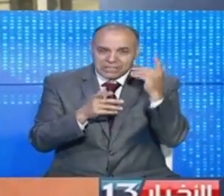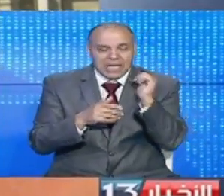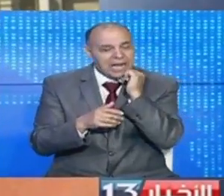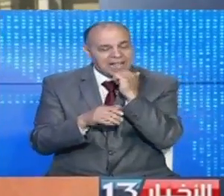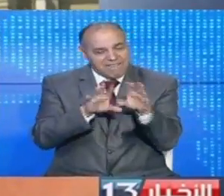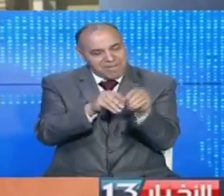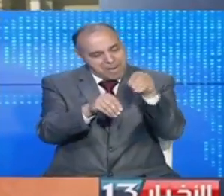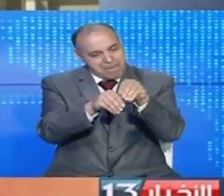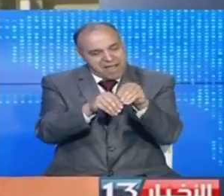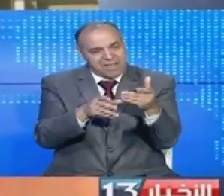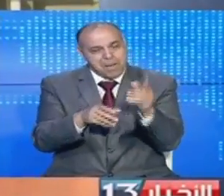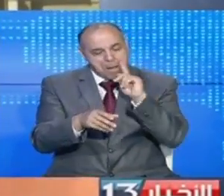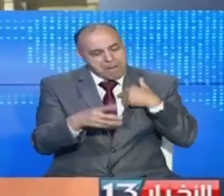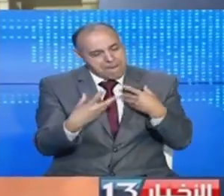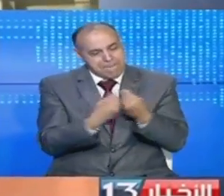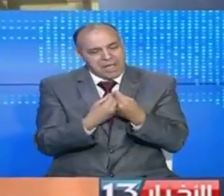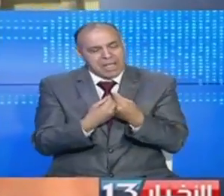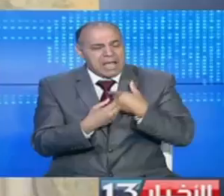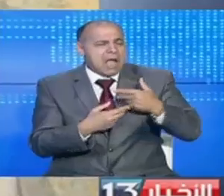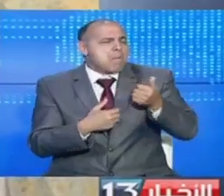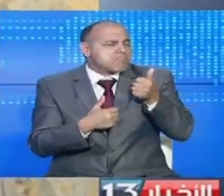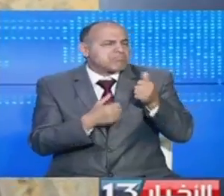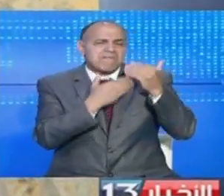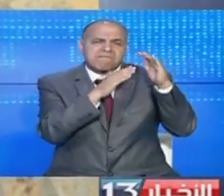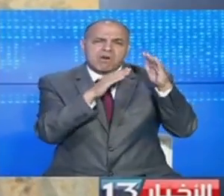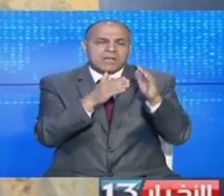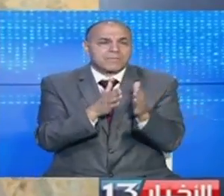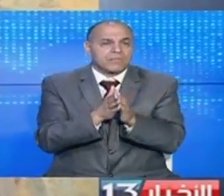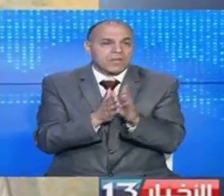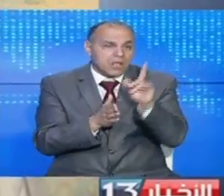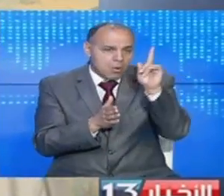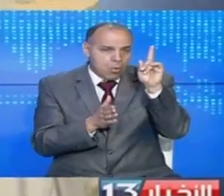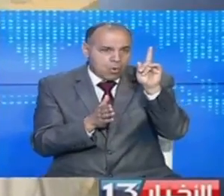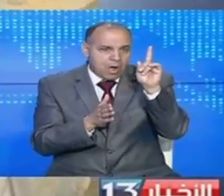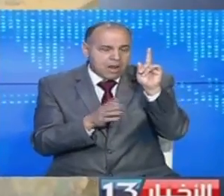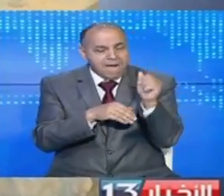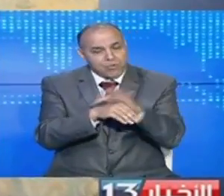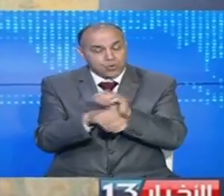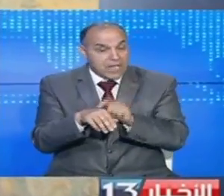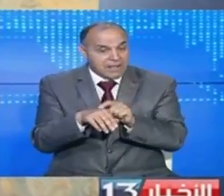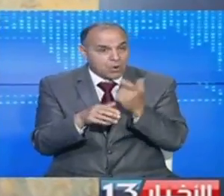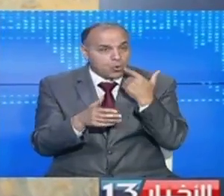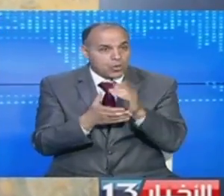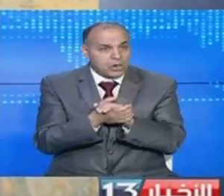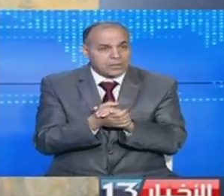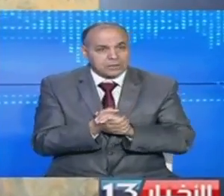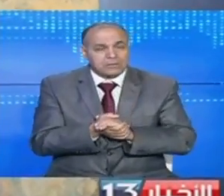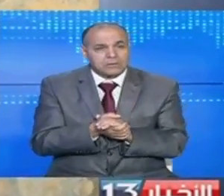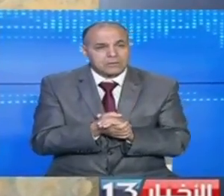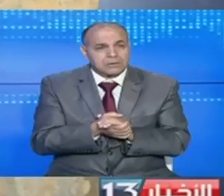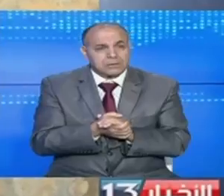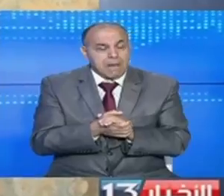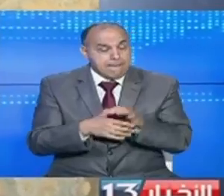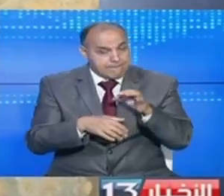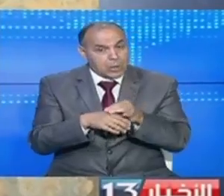بين العائلة خير من الغربة دائما. والله هو فيروس كورونا هذا فهمت لا مرض